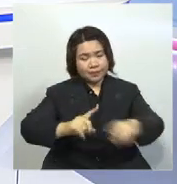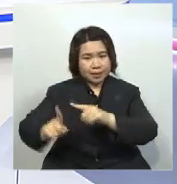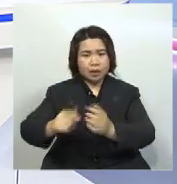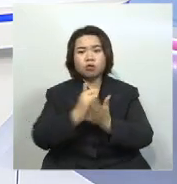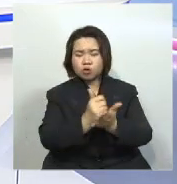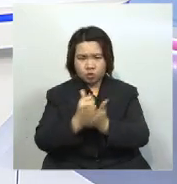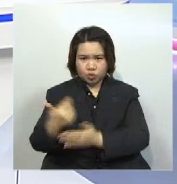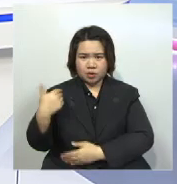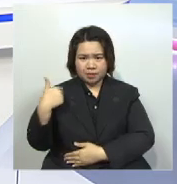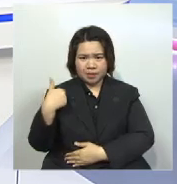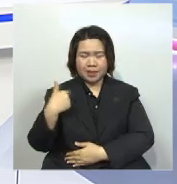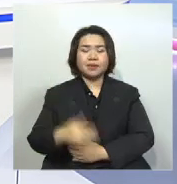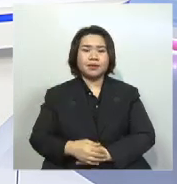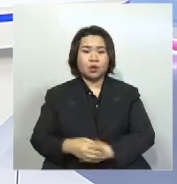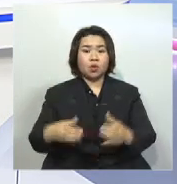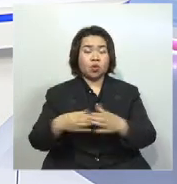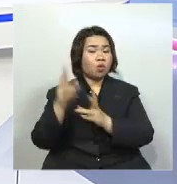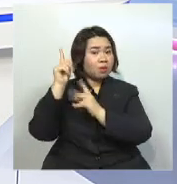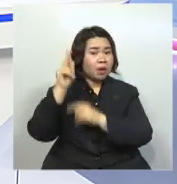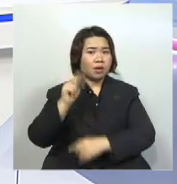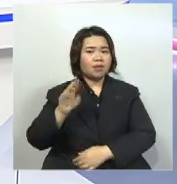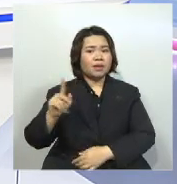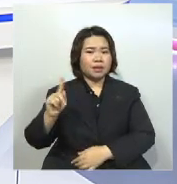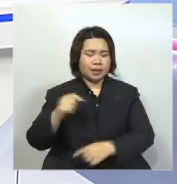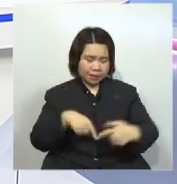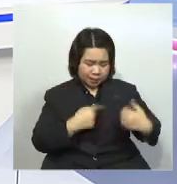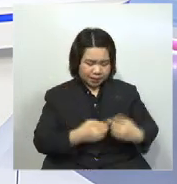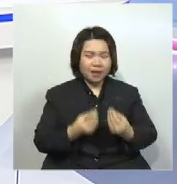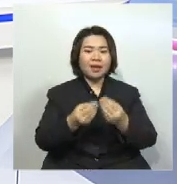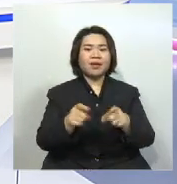ช่วยเหลือพี่น้องประชาชนอยู่แล้วนะครับรวมทั้งทีมข่าว NBT เราก็ขอเป็นกำลังใจให้กับพี่น้องทุกๆคนด้วยครับ